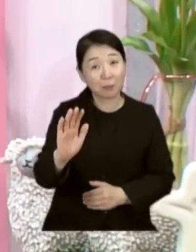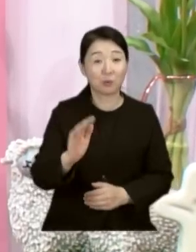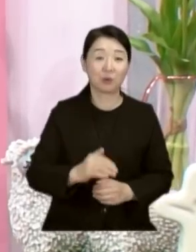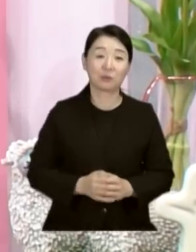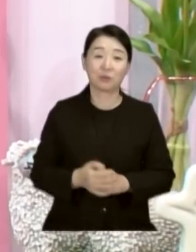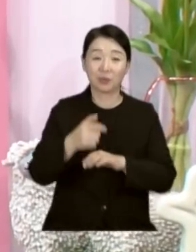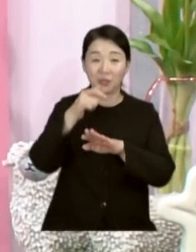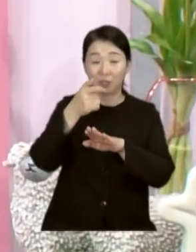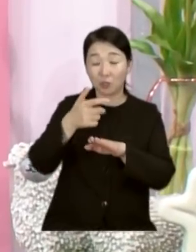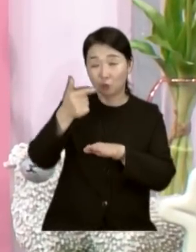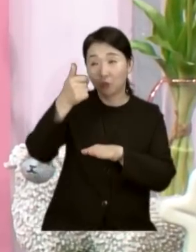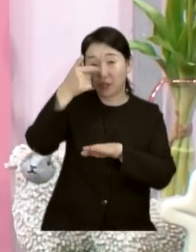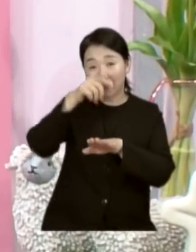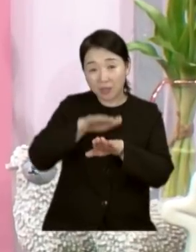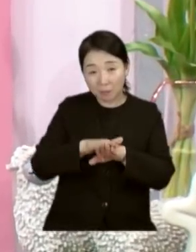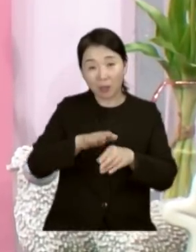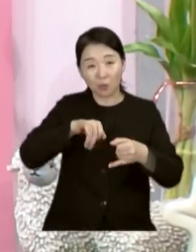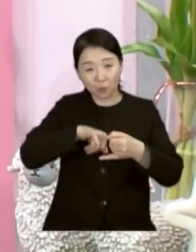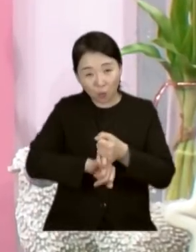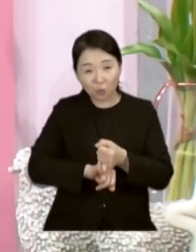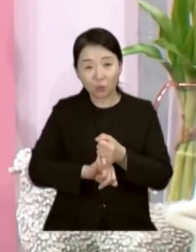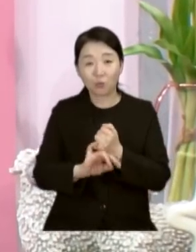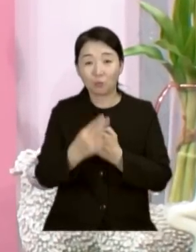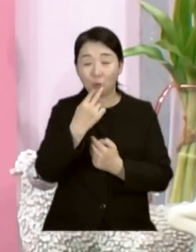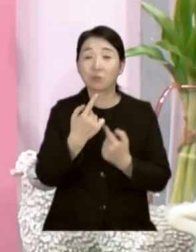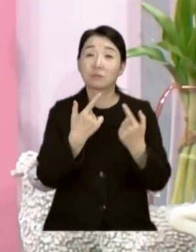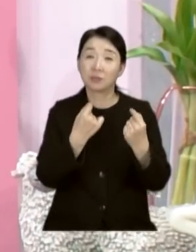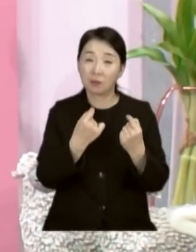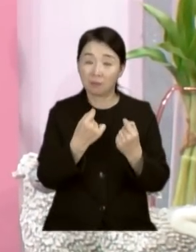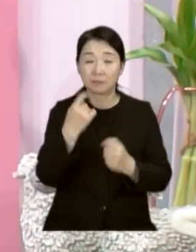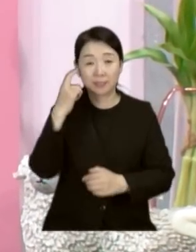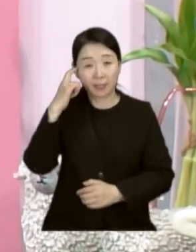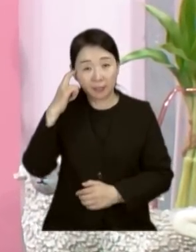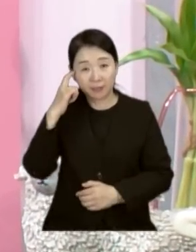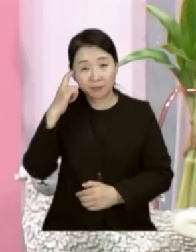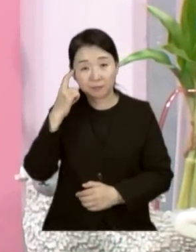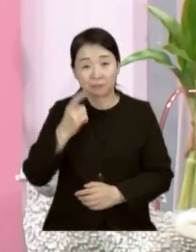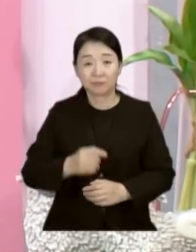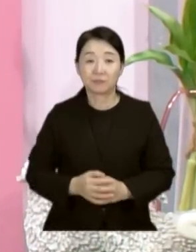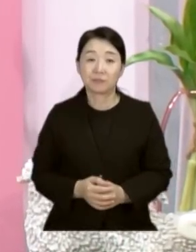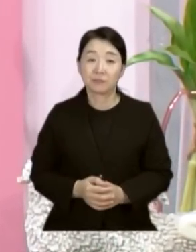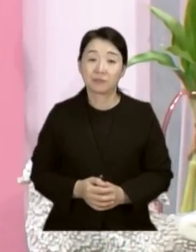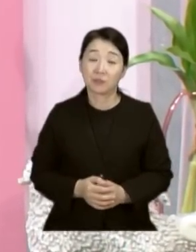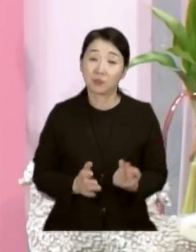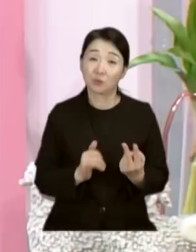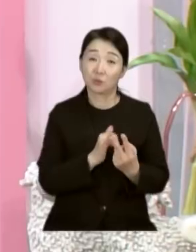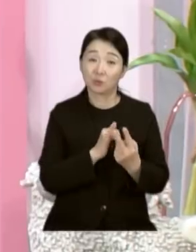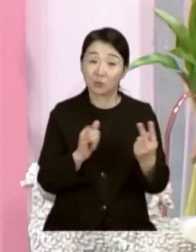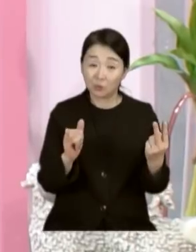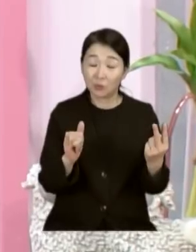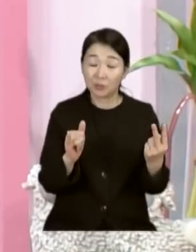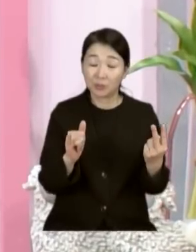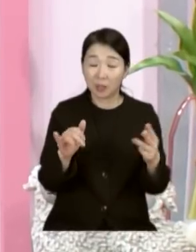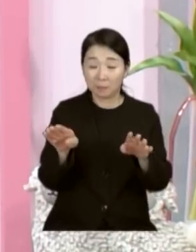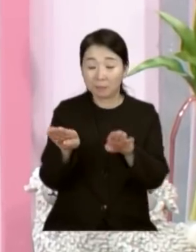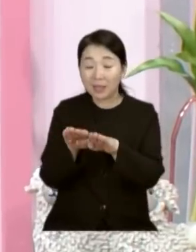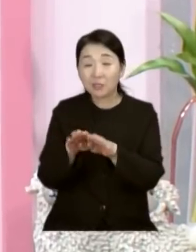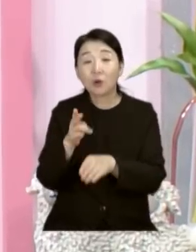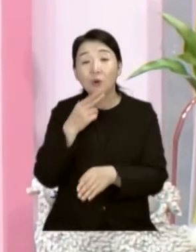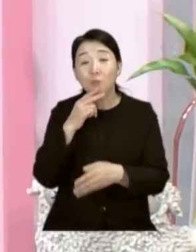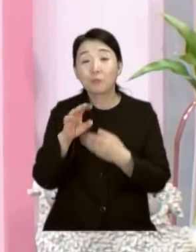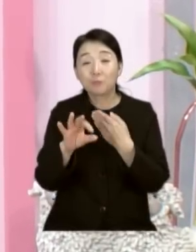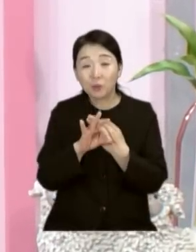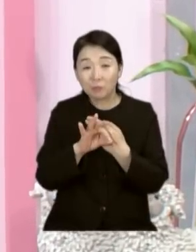사모하고 예배 주일 예배 정말 꼭 목숨처럼 생각해서 너희들이 빠지지